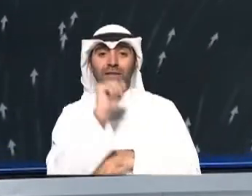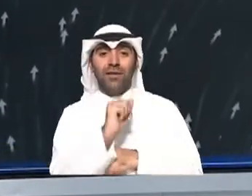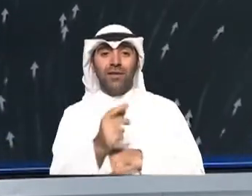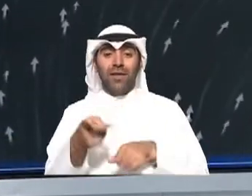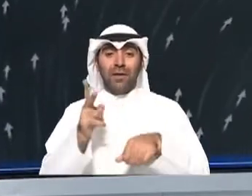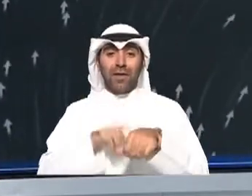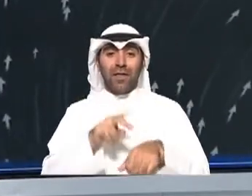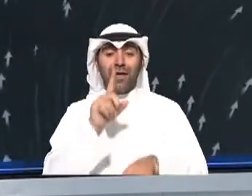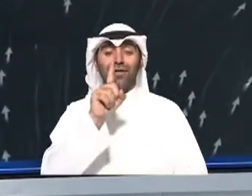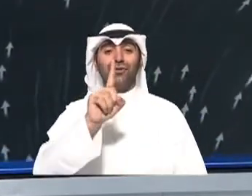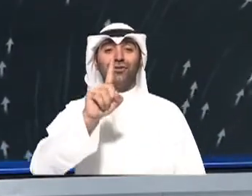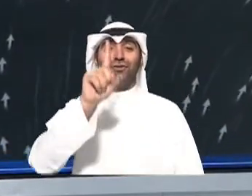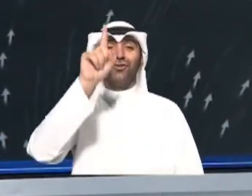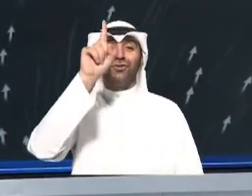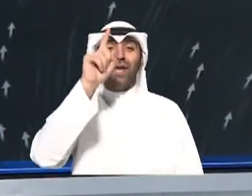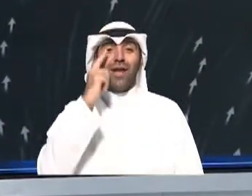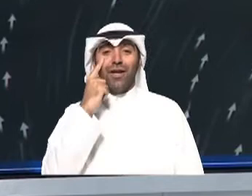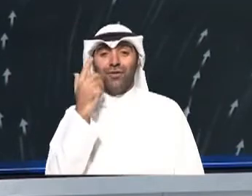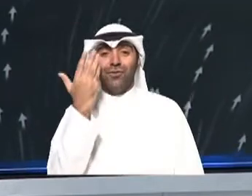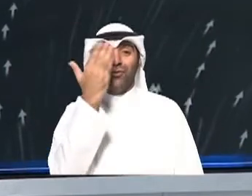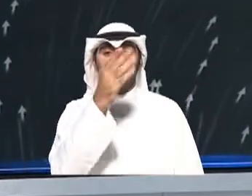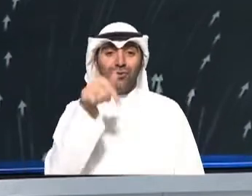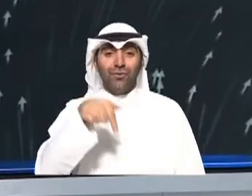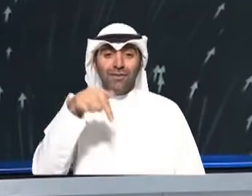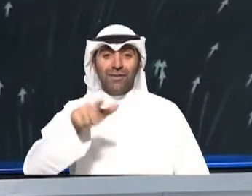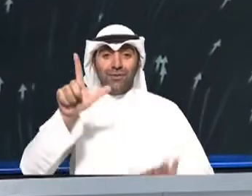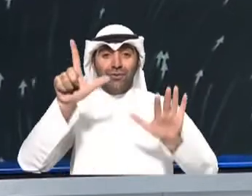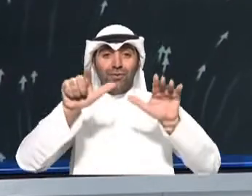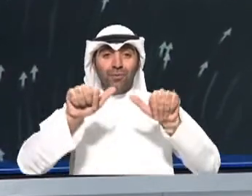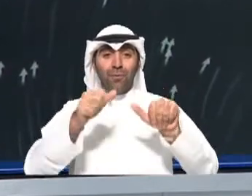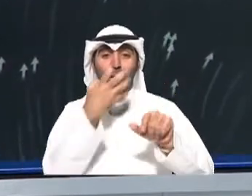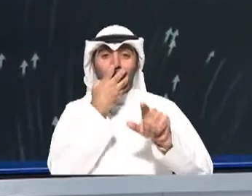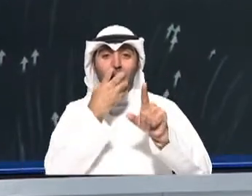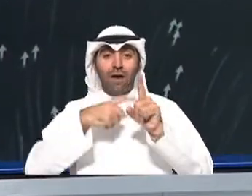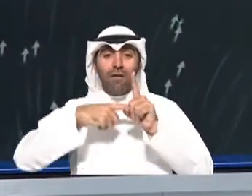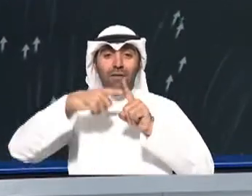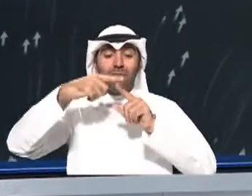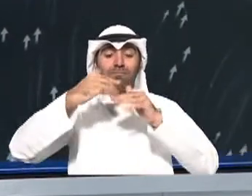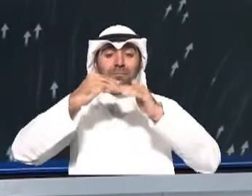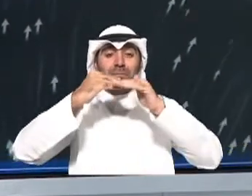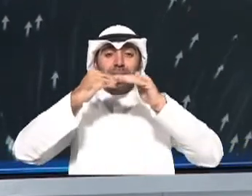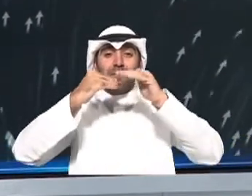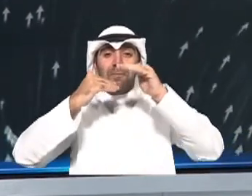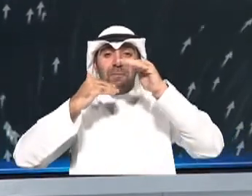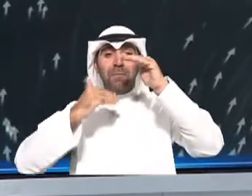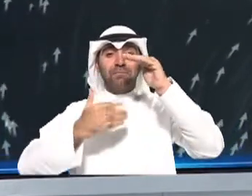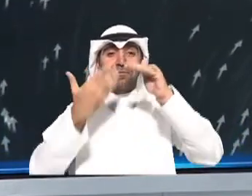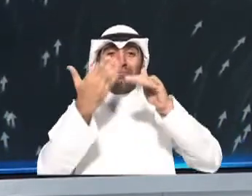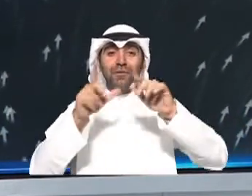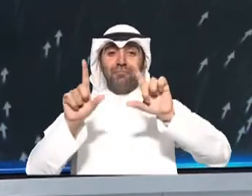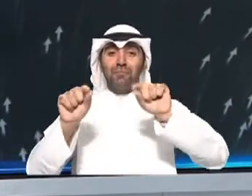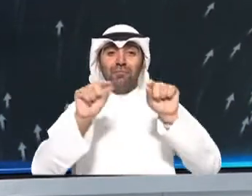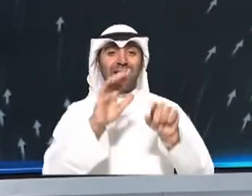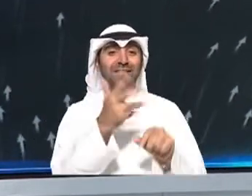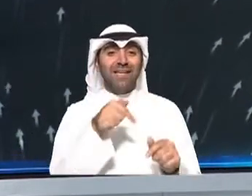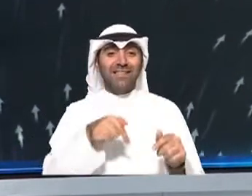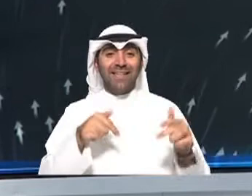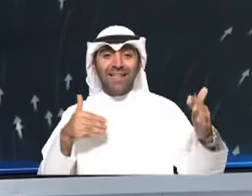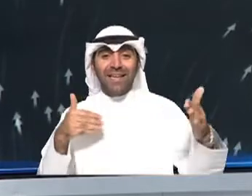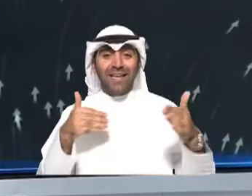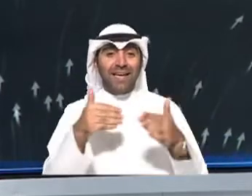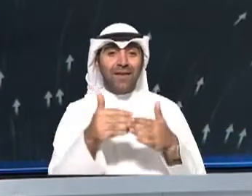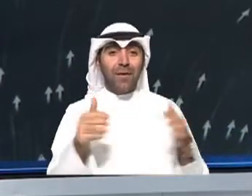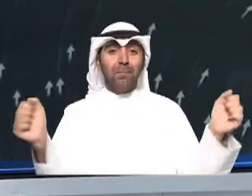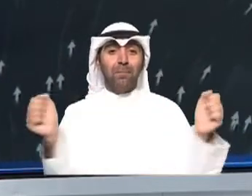الأسبوع راح نلاحظ انخفاض تدريجي ملحوظ خاصة في درجات الحرارة العظمى. الأجواء متوقعة في منتصف هذه الليلة بشكل عام